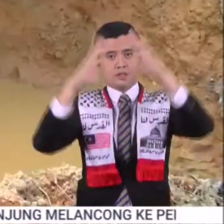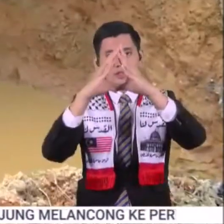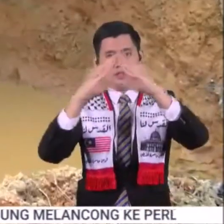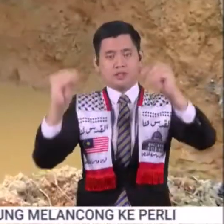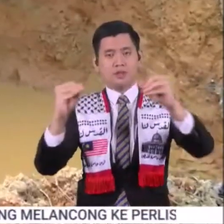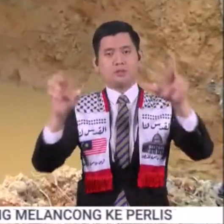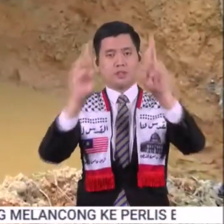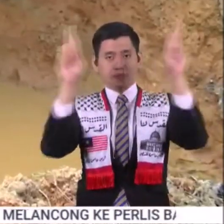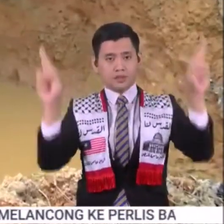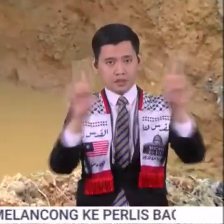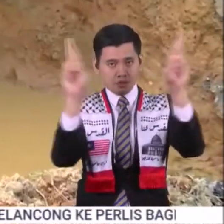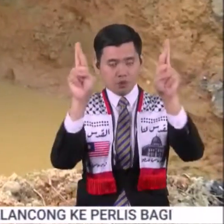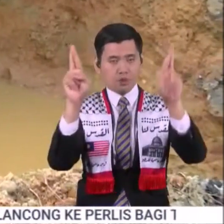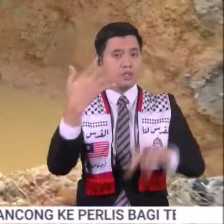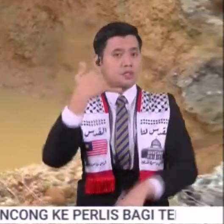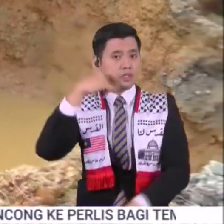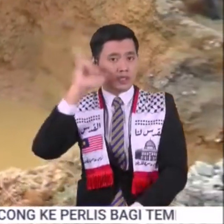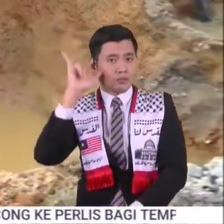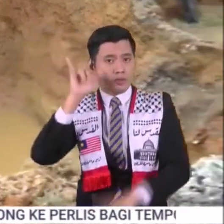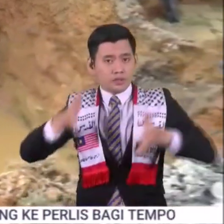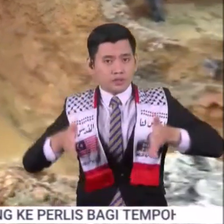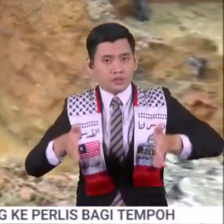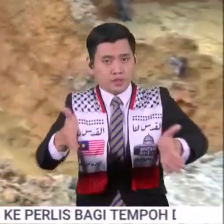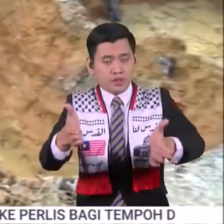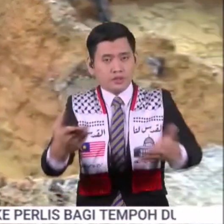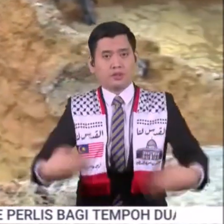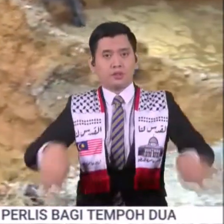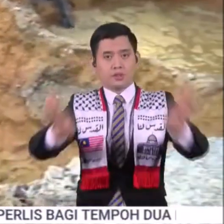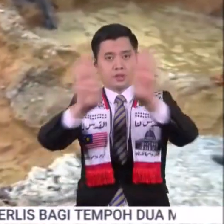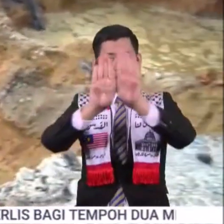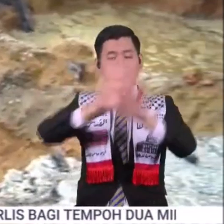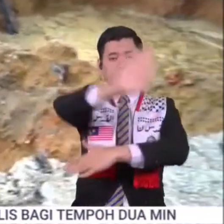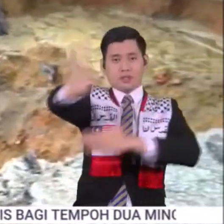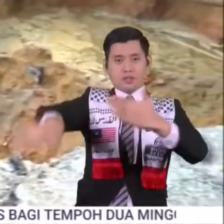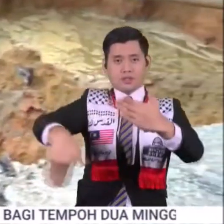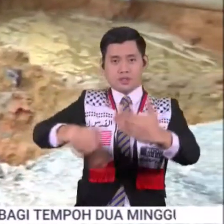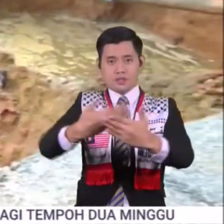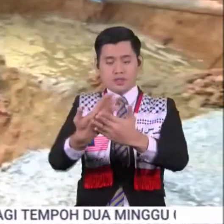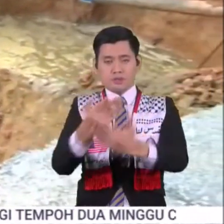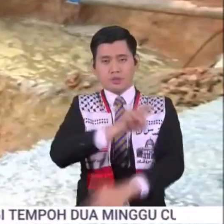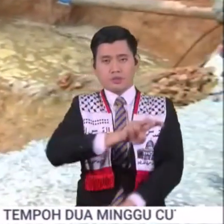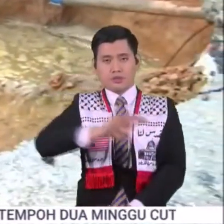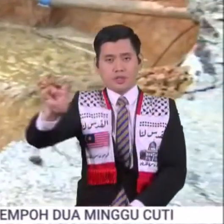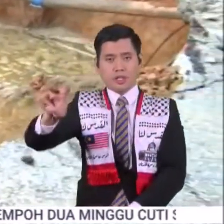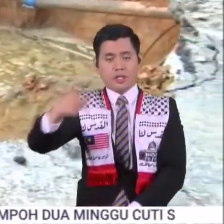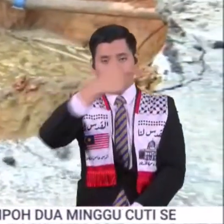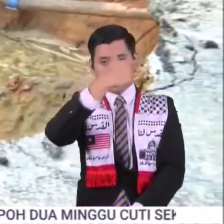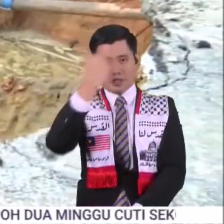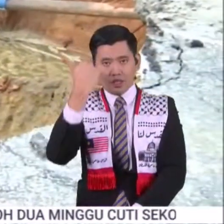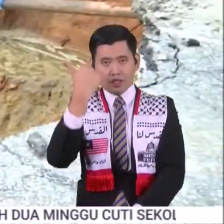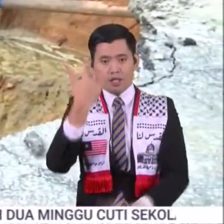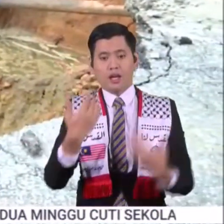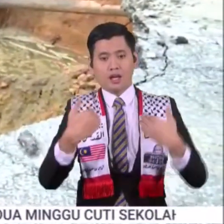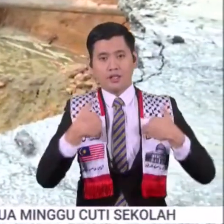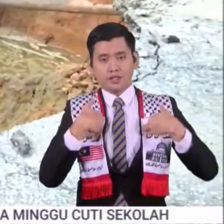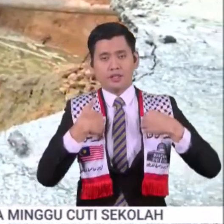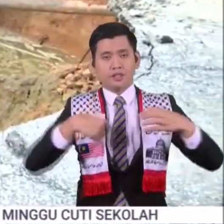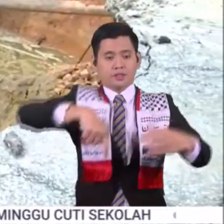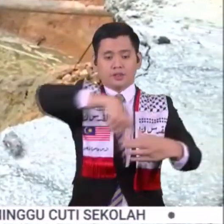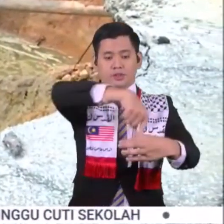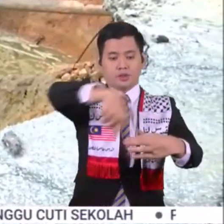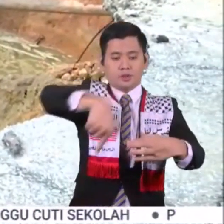pada Rabu semalam laluan ini ditutup kepada semua kenderaan berikutan berlakunya lubang benam